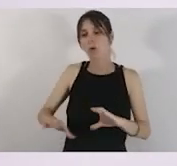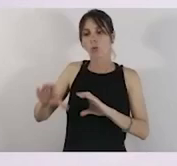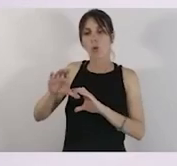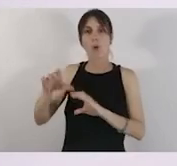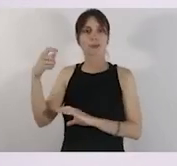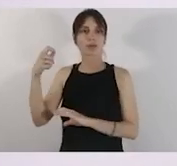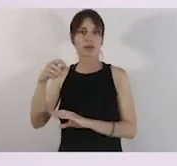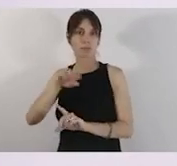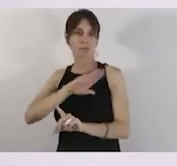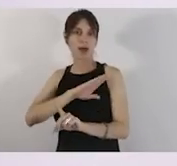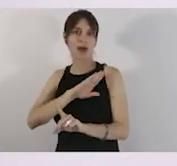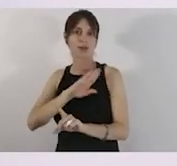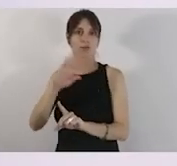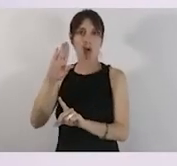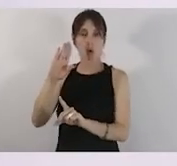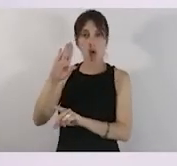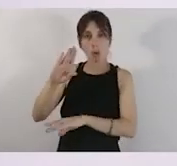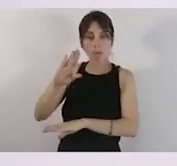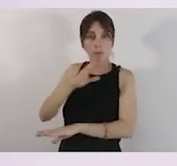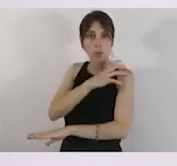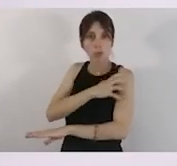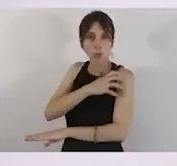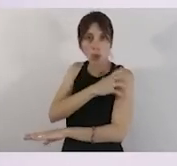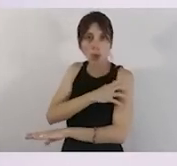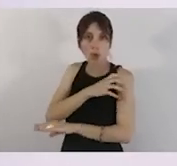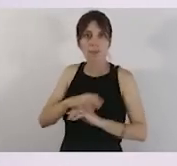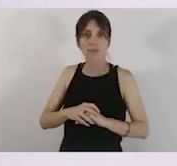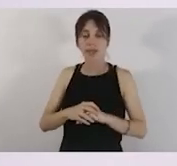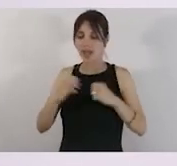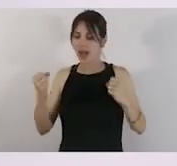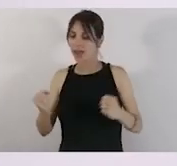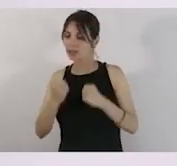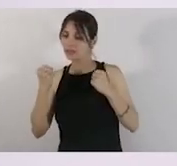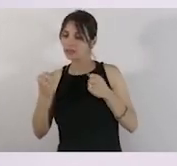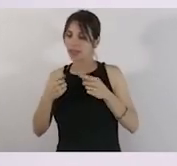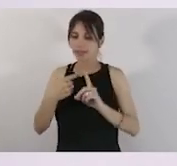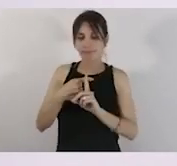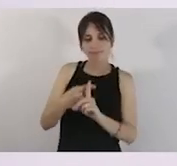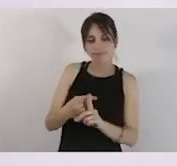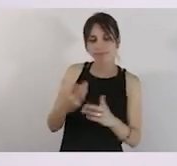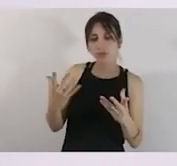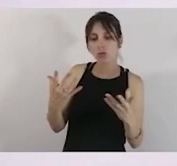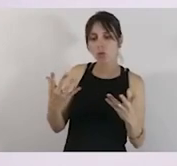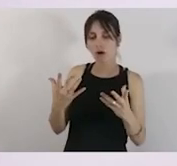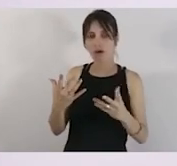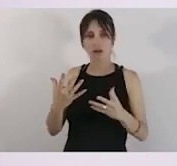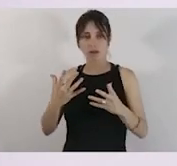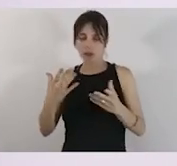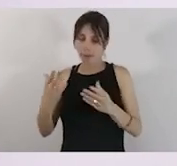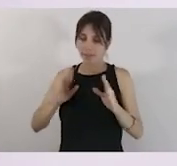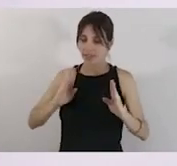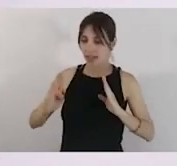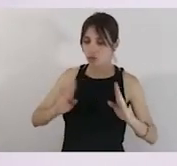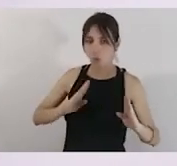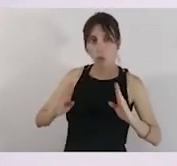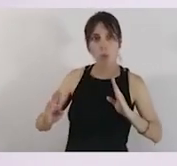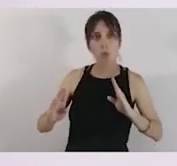les collectivités et les acteurs qui œuvrent en matière de médiation, de radicalisation, etc.